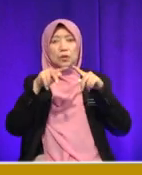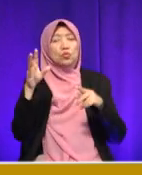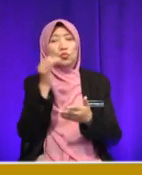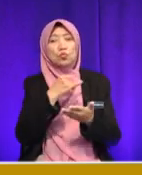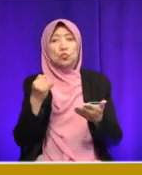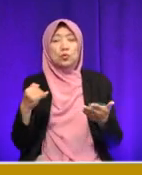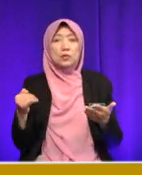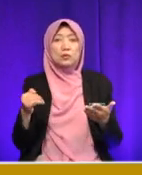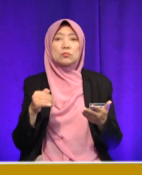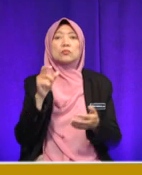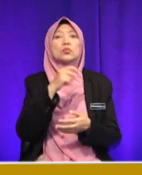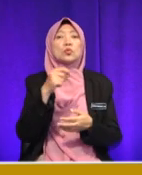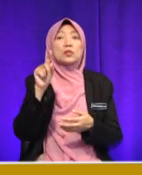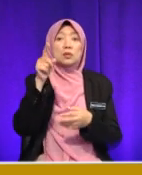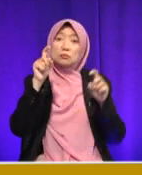tulis satu kurungan.